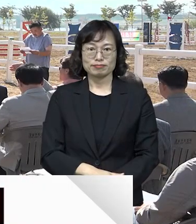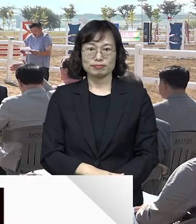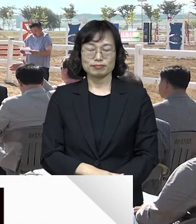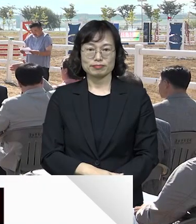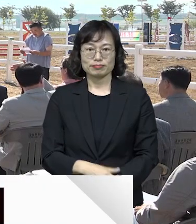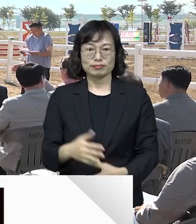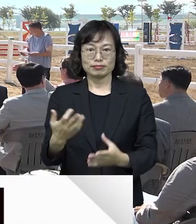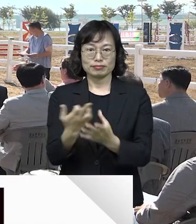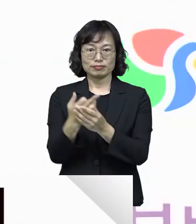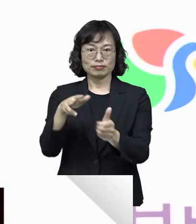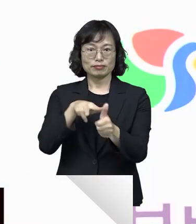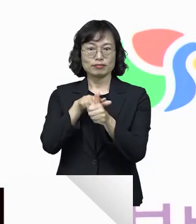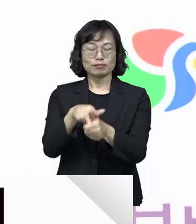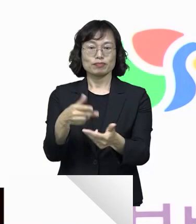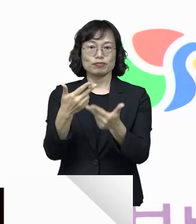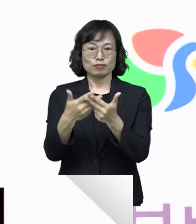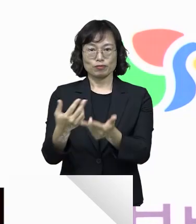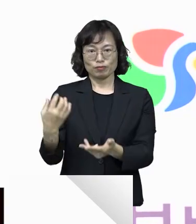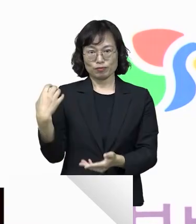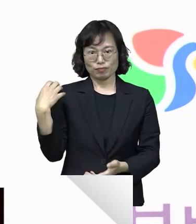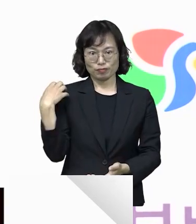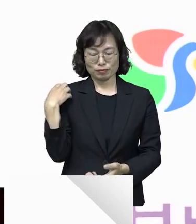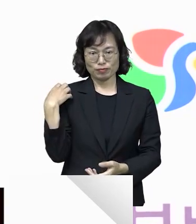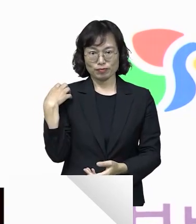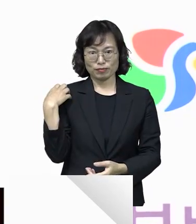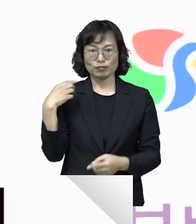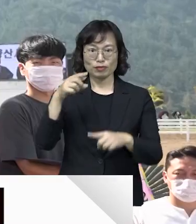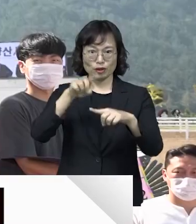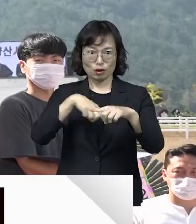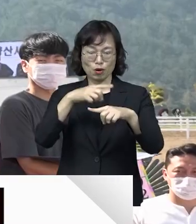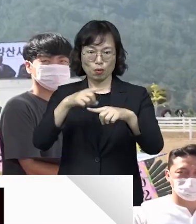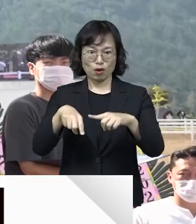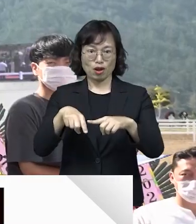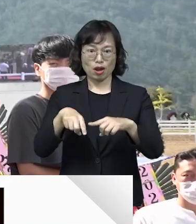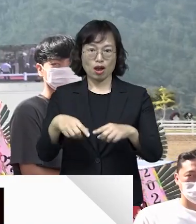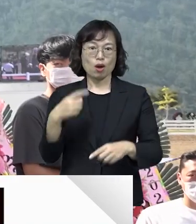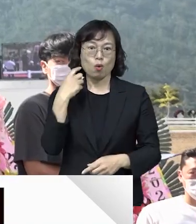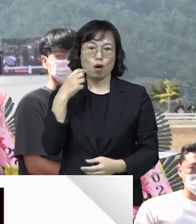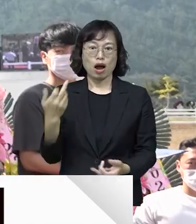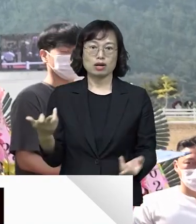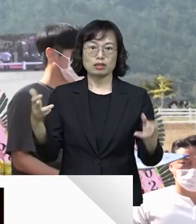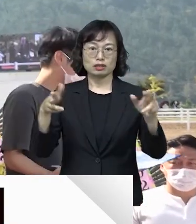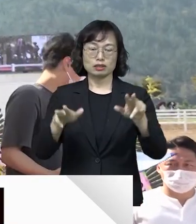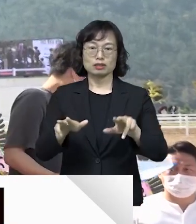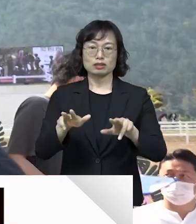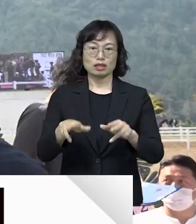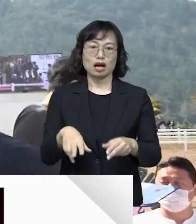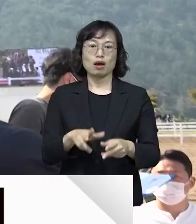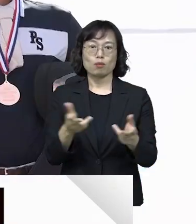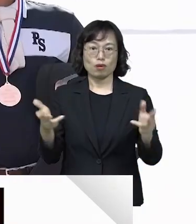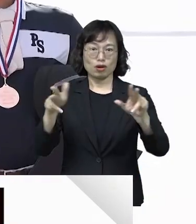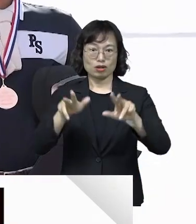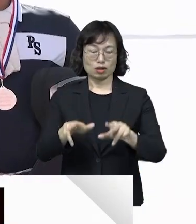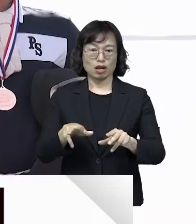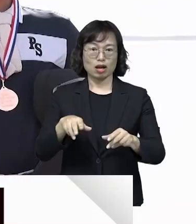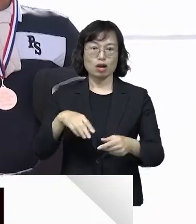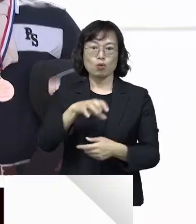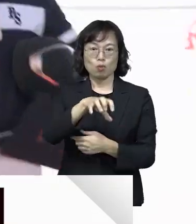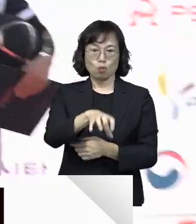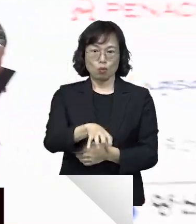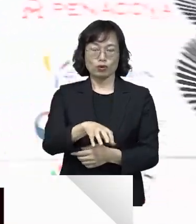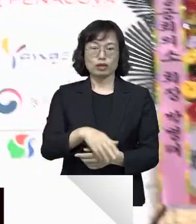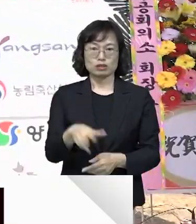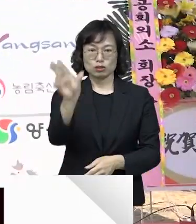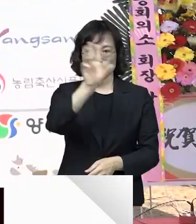양산시가 주최하고 양산시 승마협회가 주관한 이번 승마대회는 황산공원 내 특설경기장을 마련해 진행됐으며